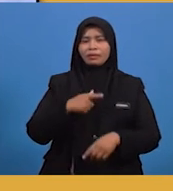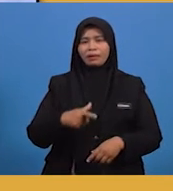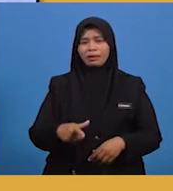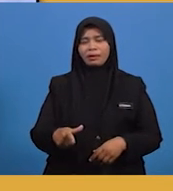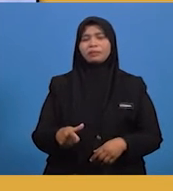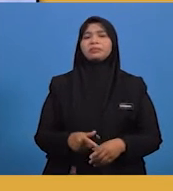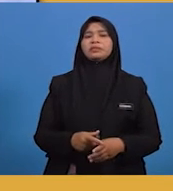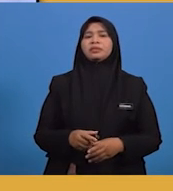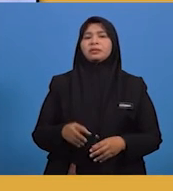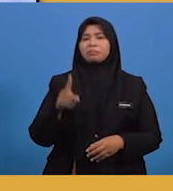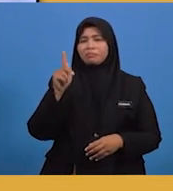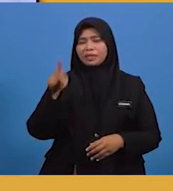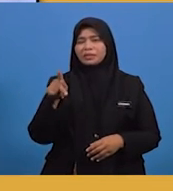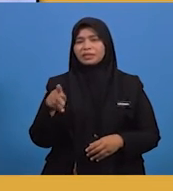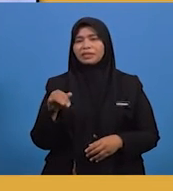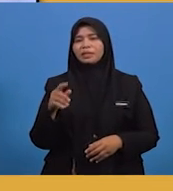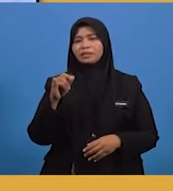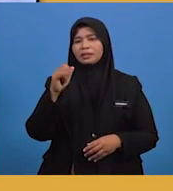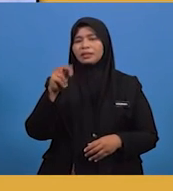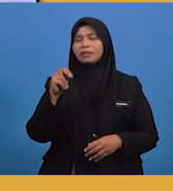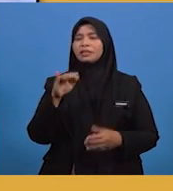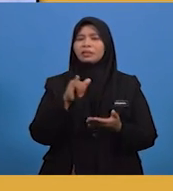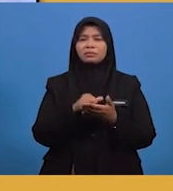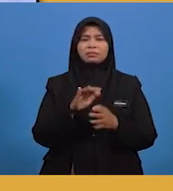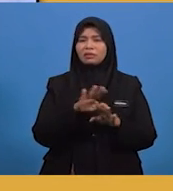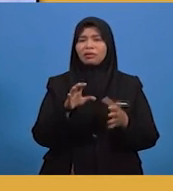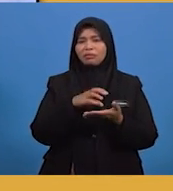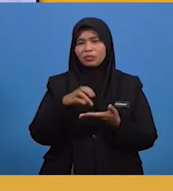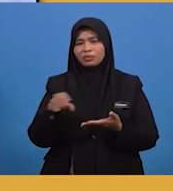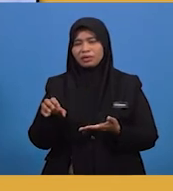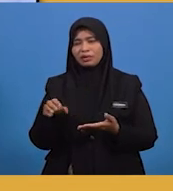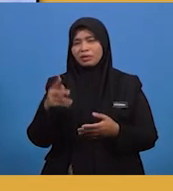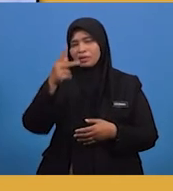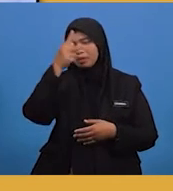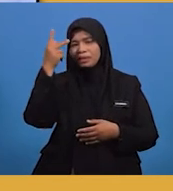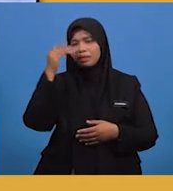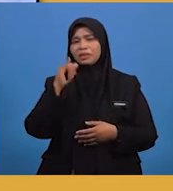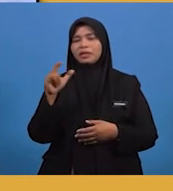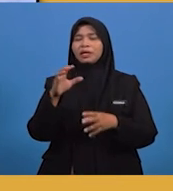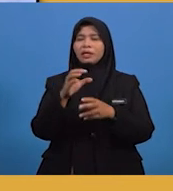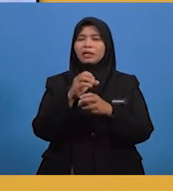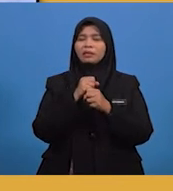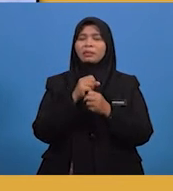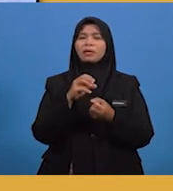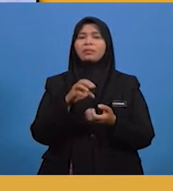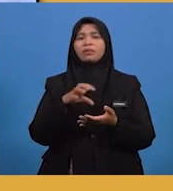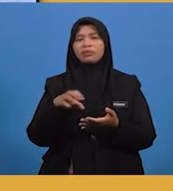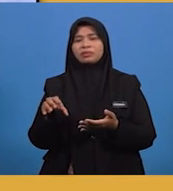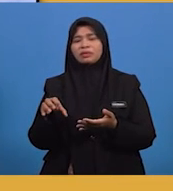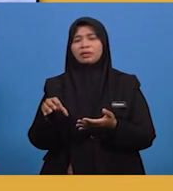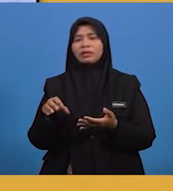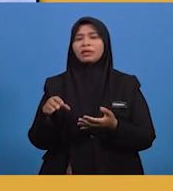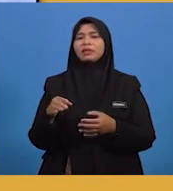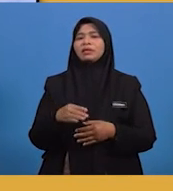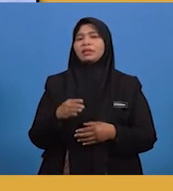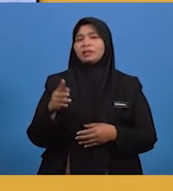yang bertin, pastikan tin tersebut tidak kemek atau rosak kerana ia dapat menjejaskan kualiti